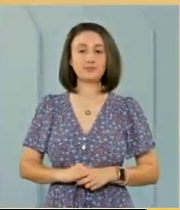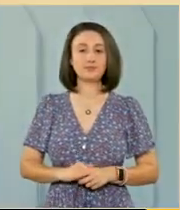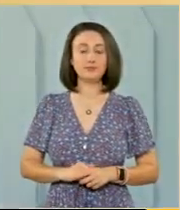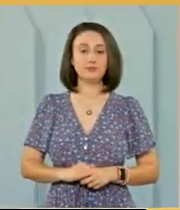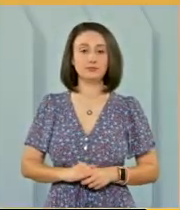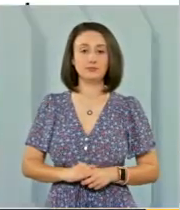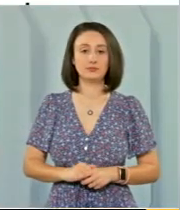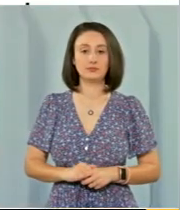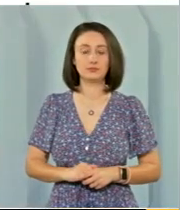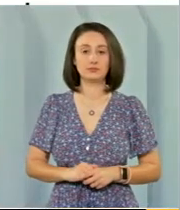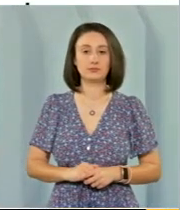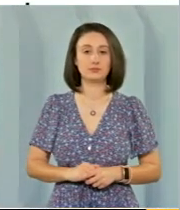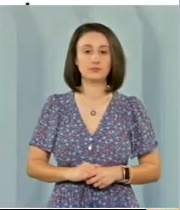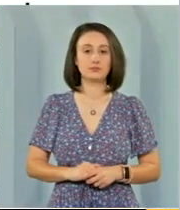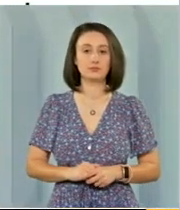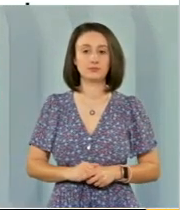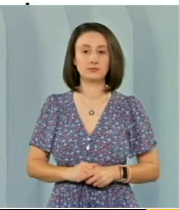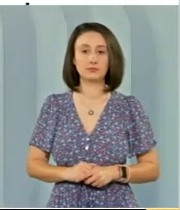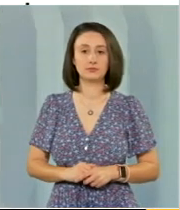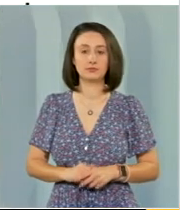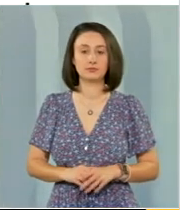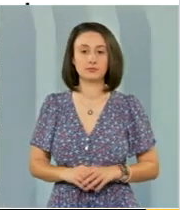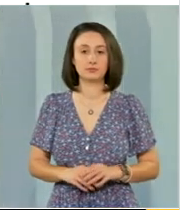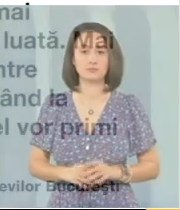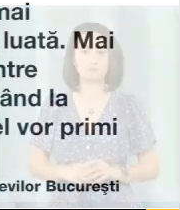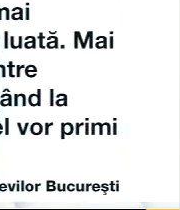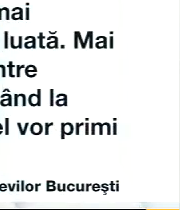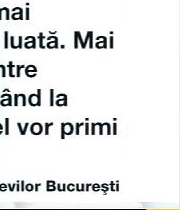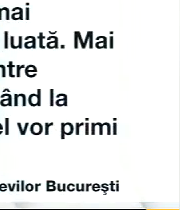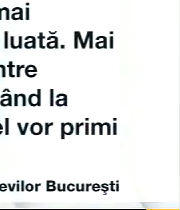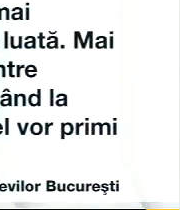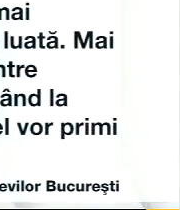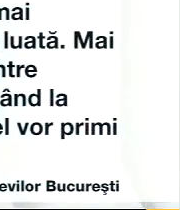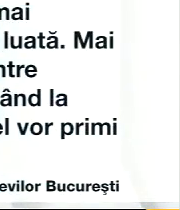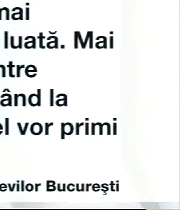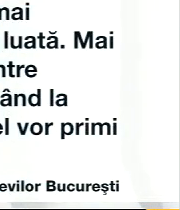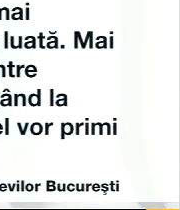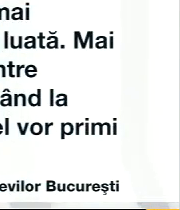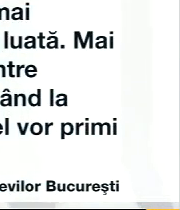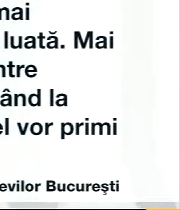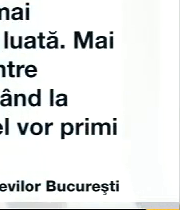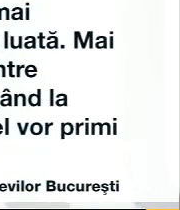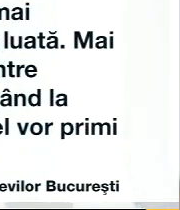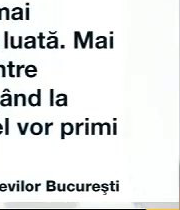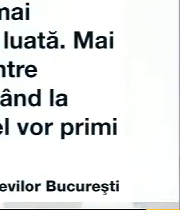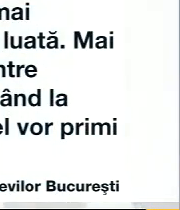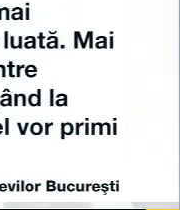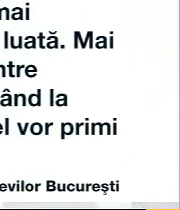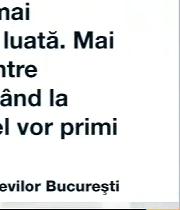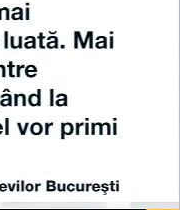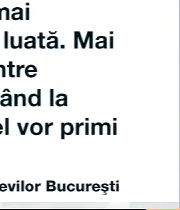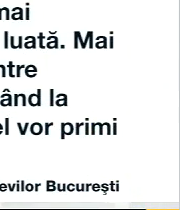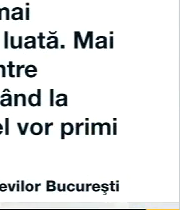probleme de comportament Consiliul Municipal al elevilor București găsește alarmantă acest caz dar și indiferența cu care a fost tratat